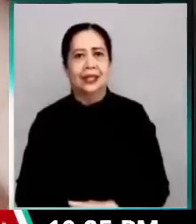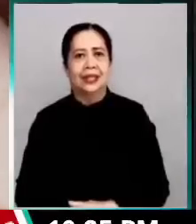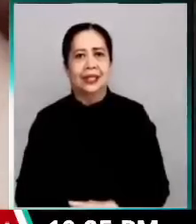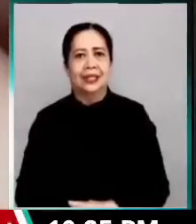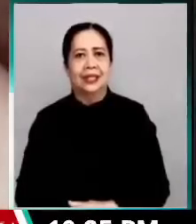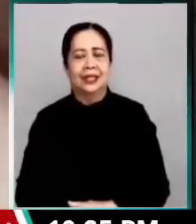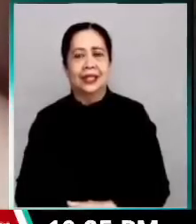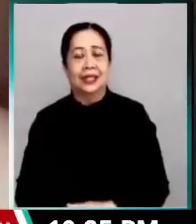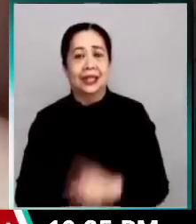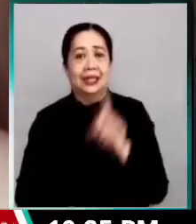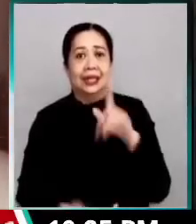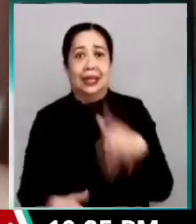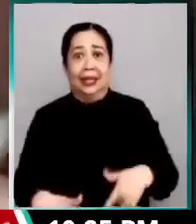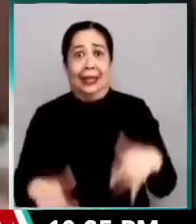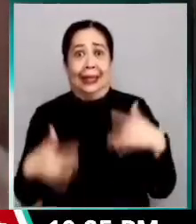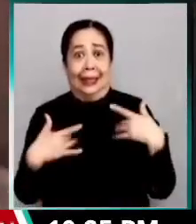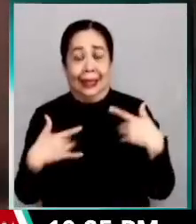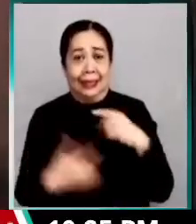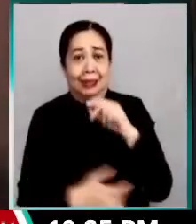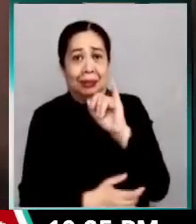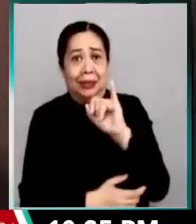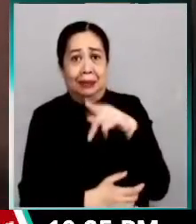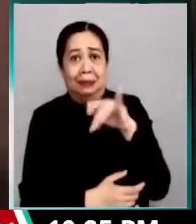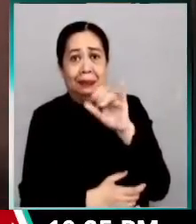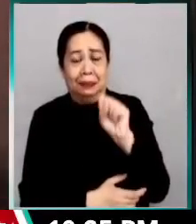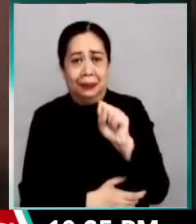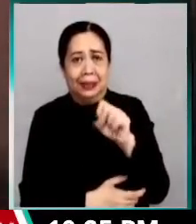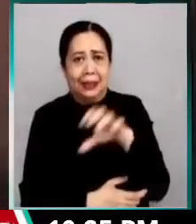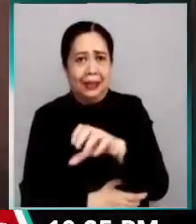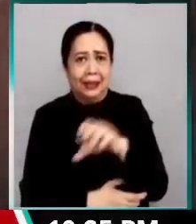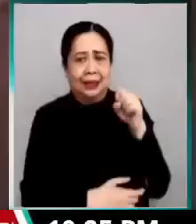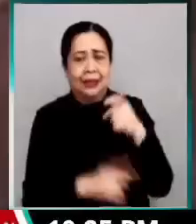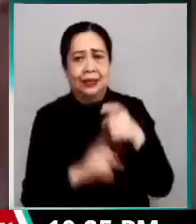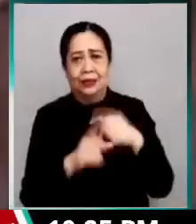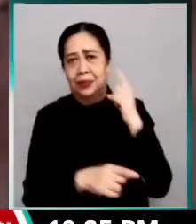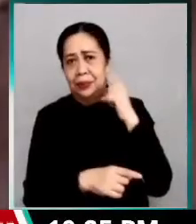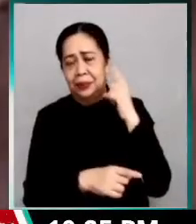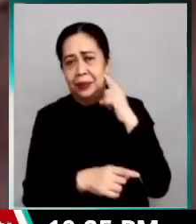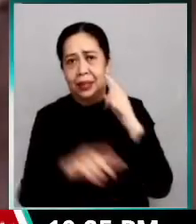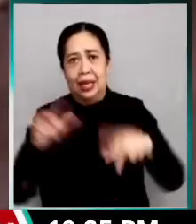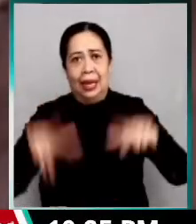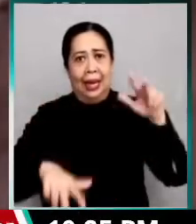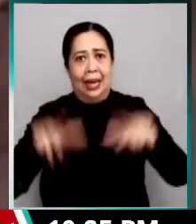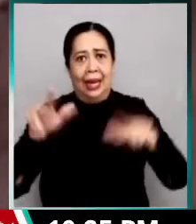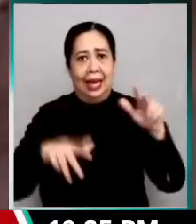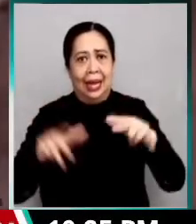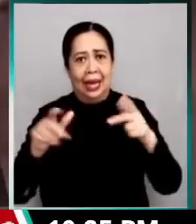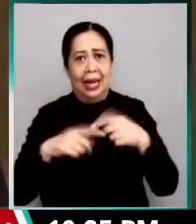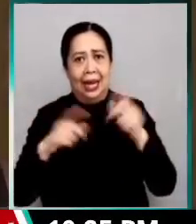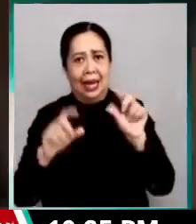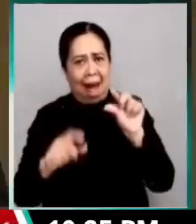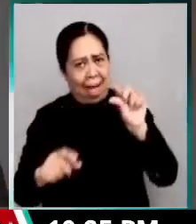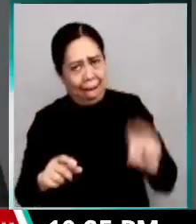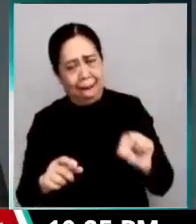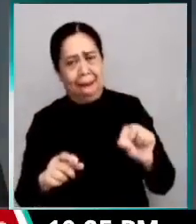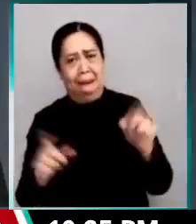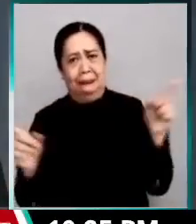Isang buhay na ipis ang nahugot mula sa tenga ni Janine. Sa taranta, agad nila itong pinisa.